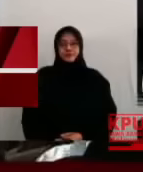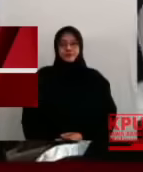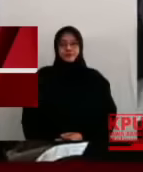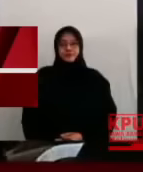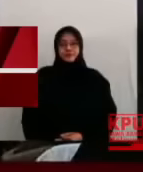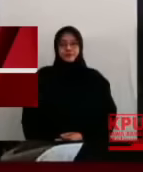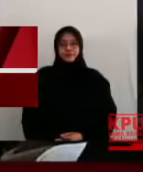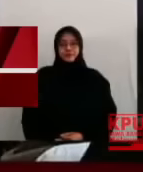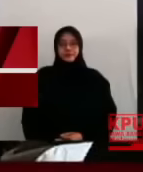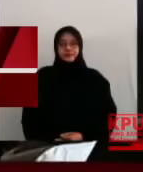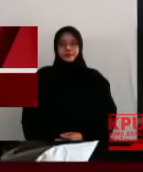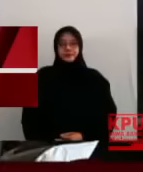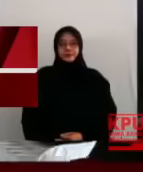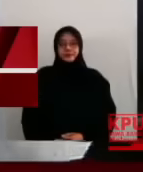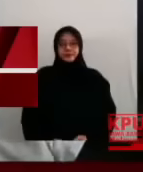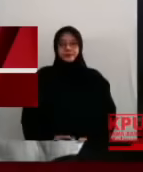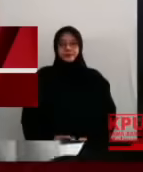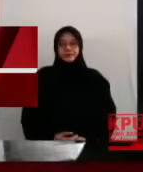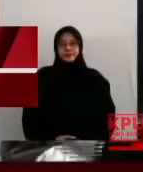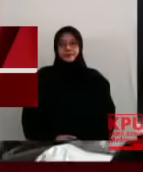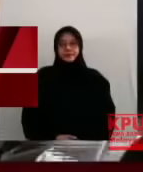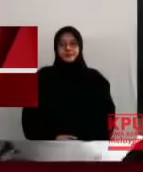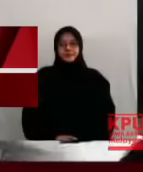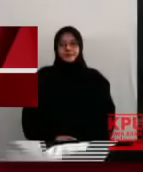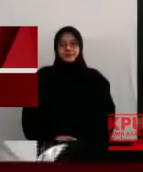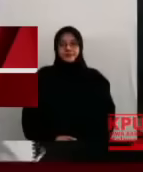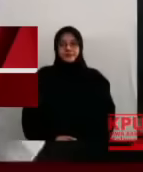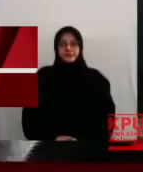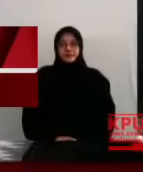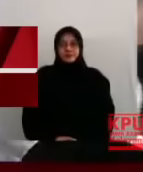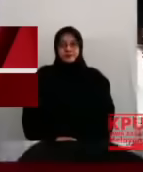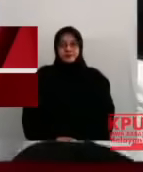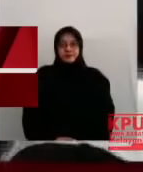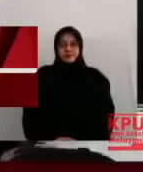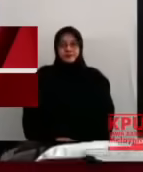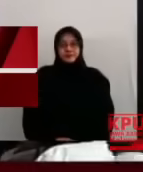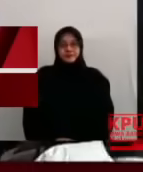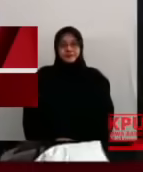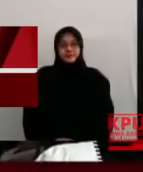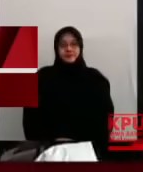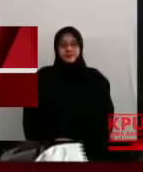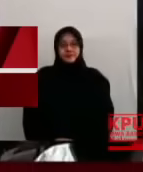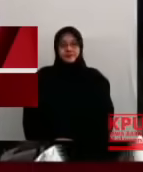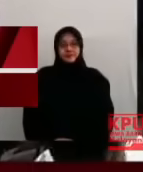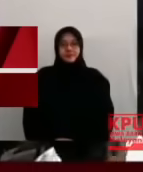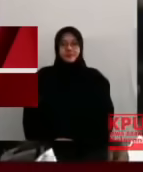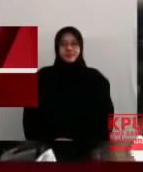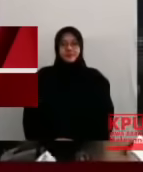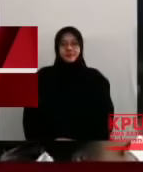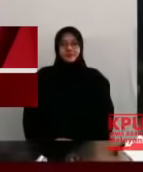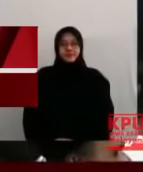dari iring-iringan ataupun arak-arakan titik kumpul berada di stadion Persib Bandung pada pukul 1500